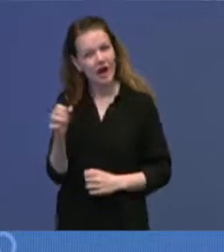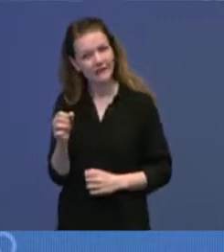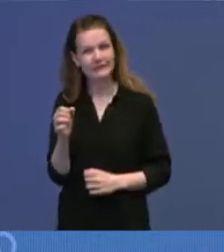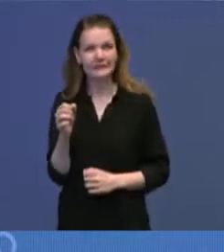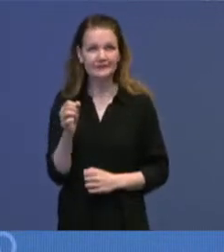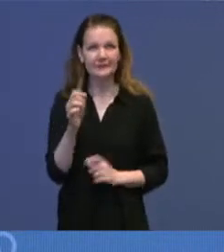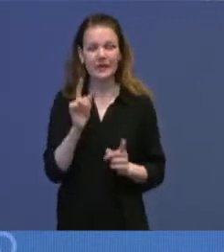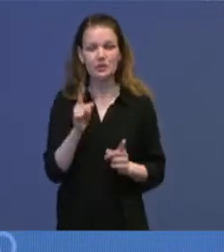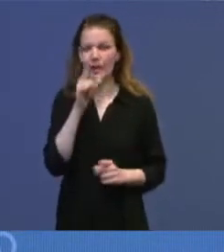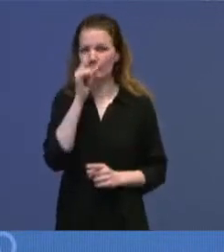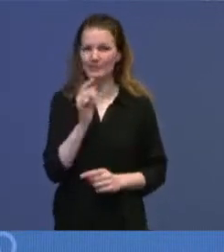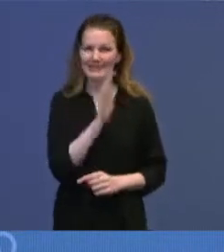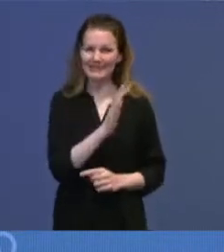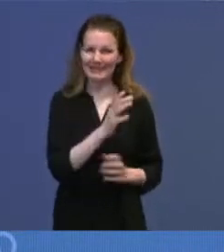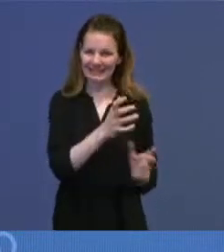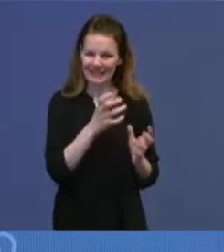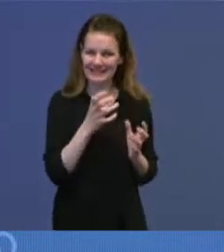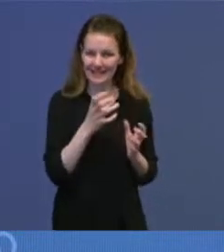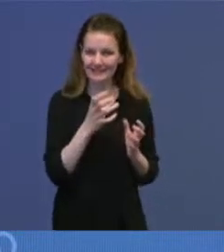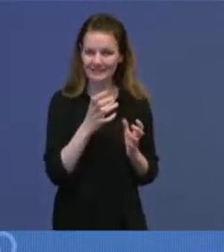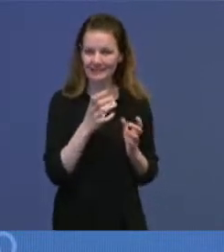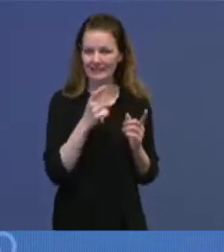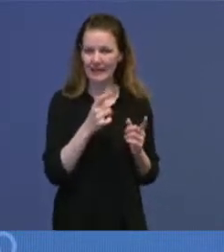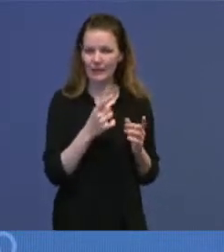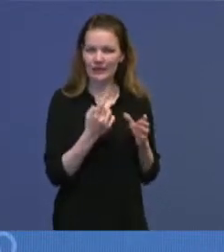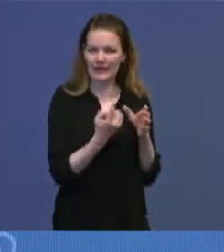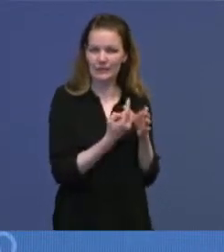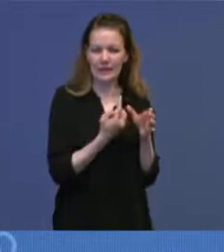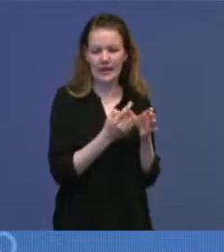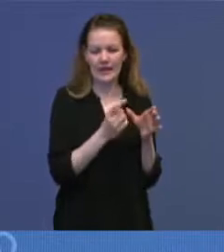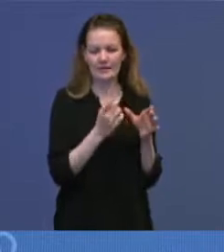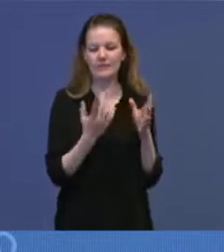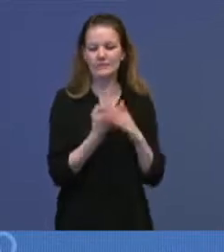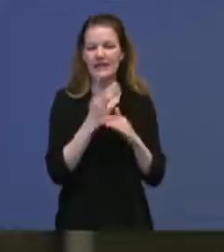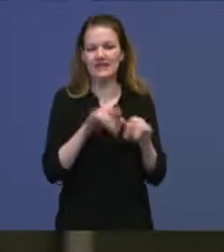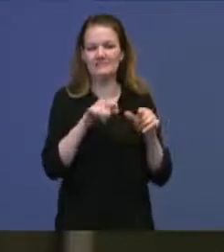det er Putins interesse å isolere dette til det som skjer I Ukraina.